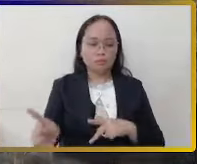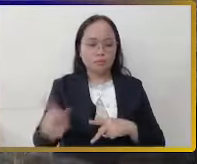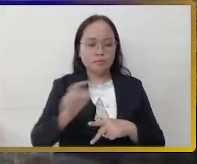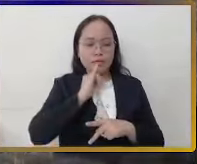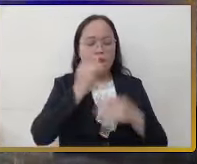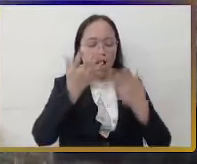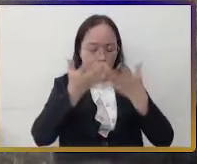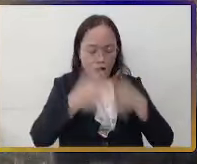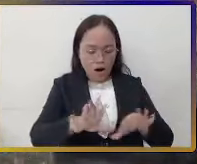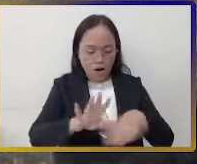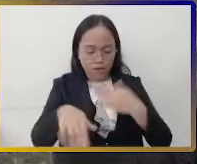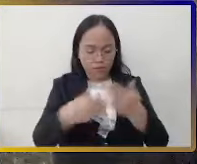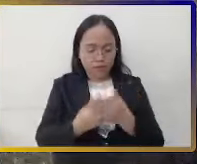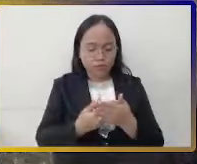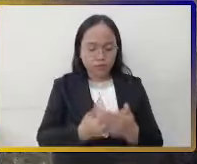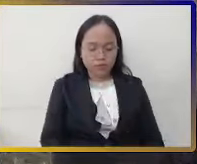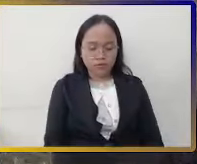tapos na.